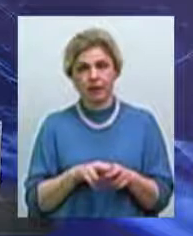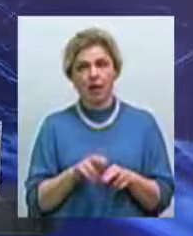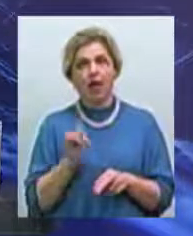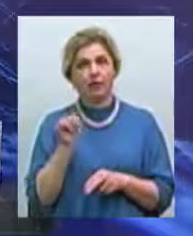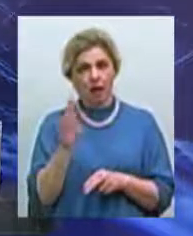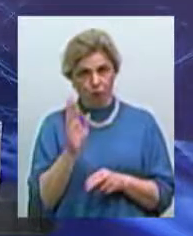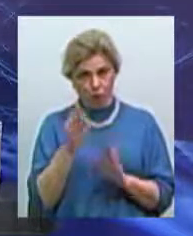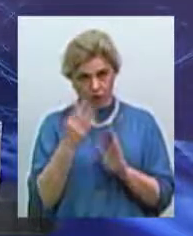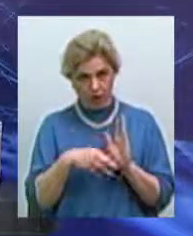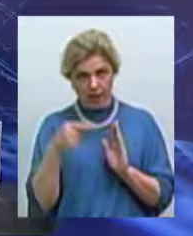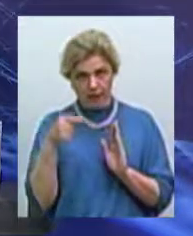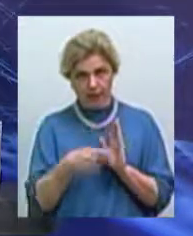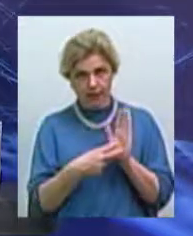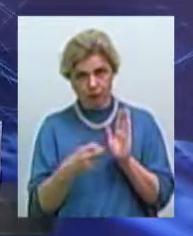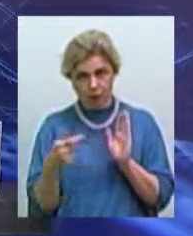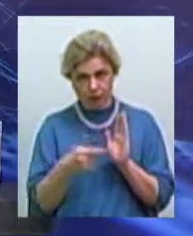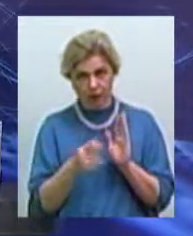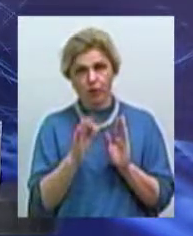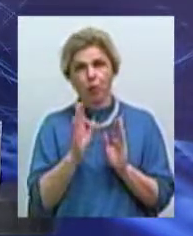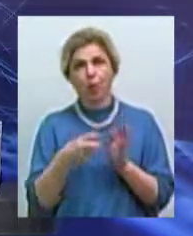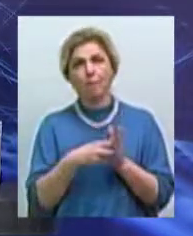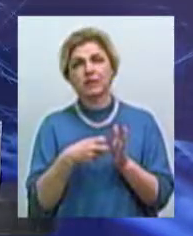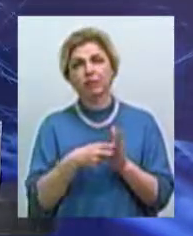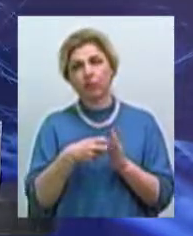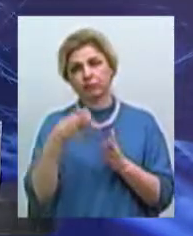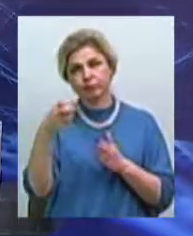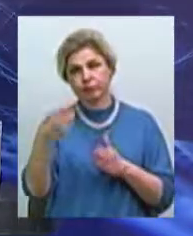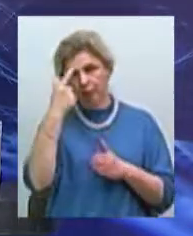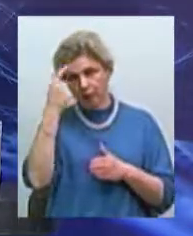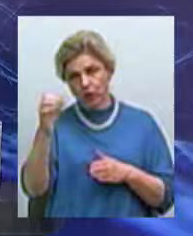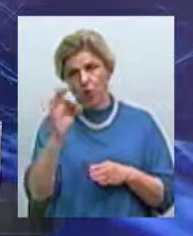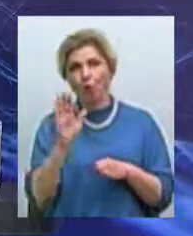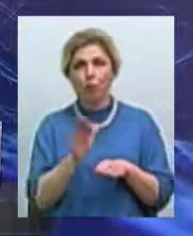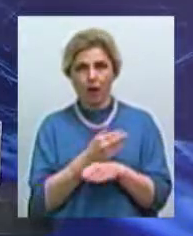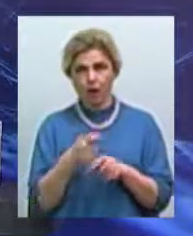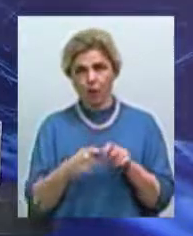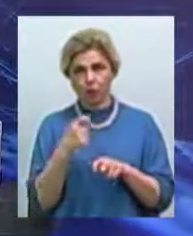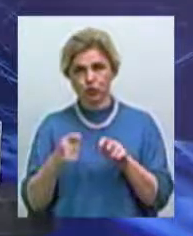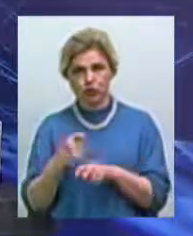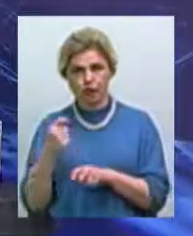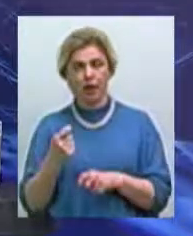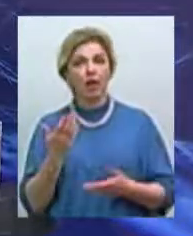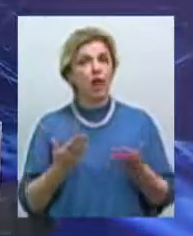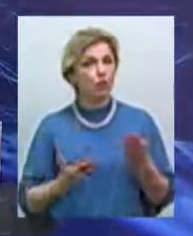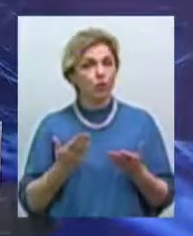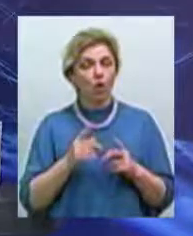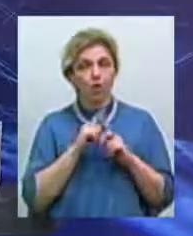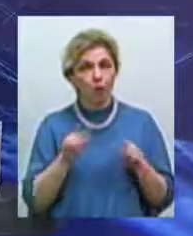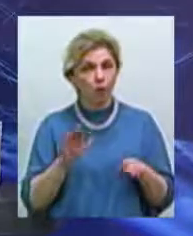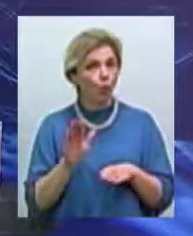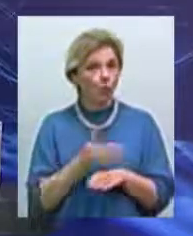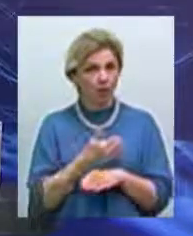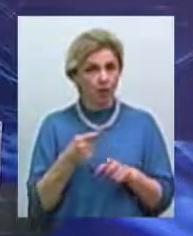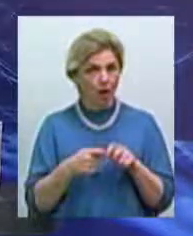будуть і штрафи 1700 гривень, і будуть письмові попередження, приписи для усунення порушень. Якщо не будуть усунені